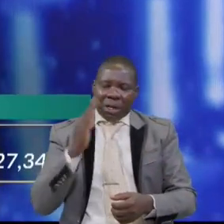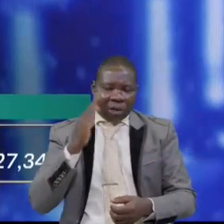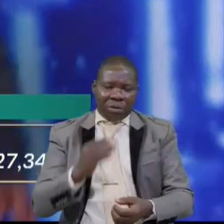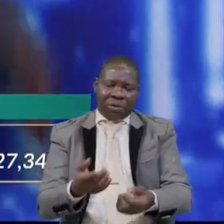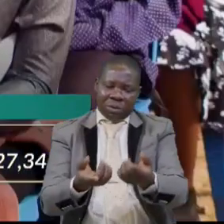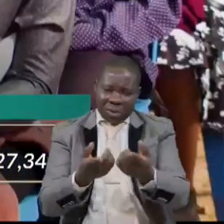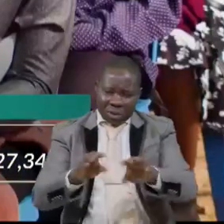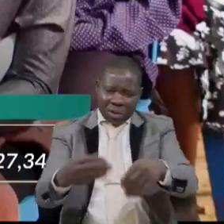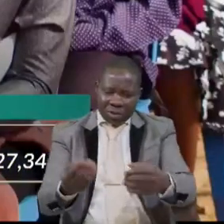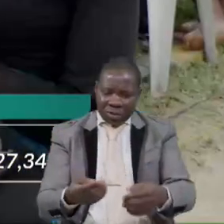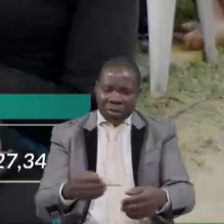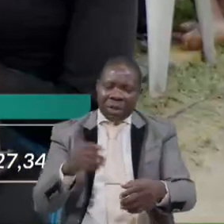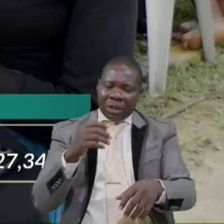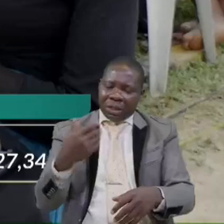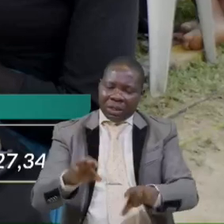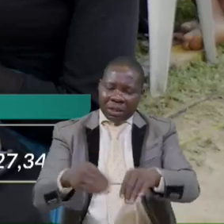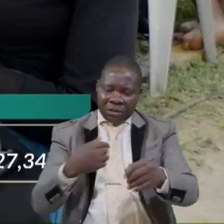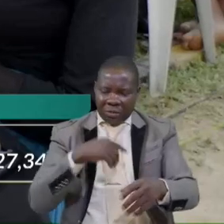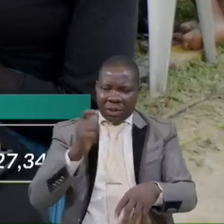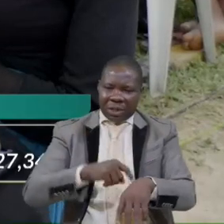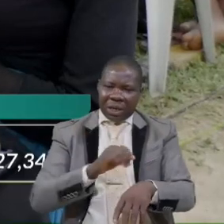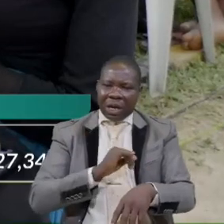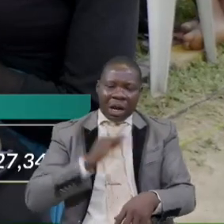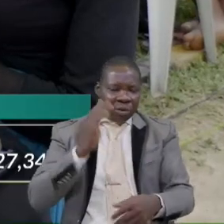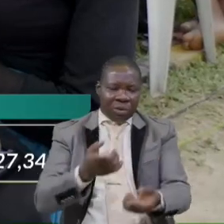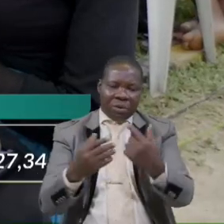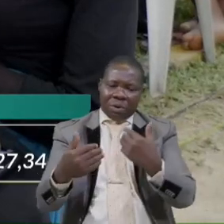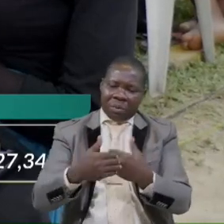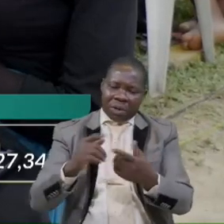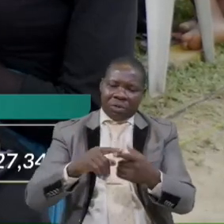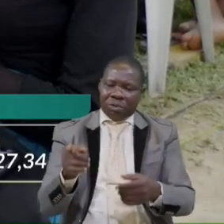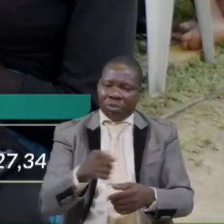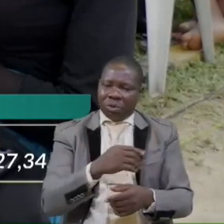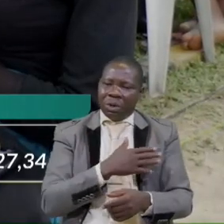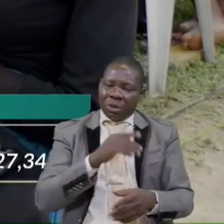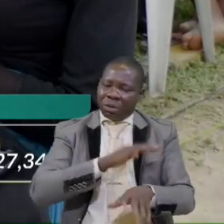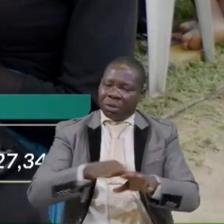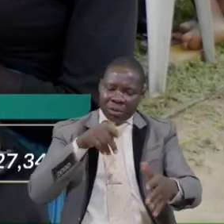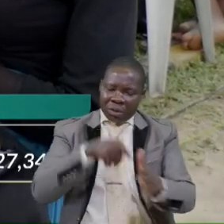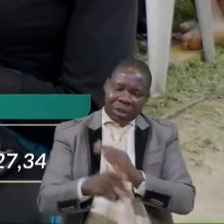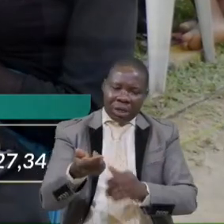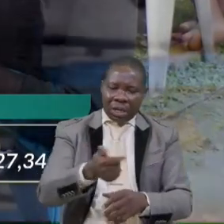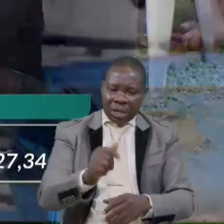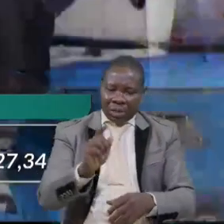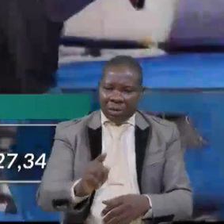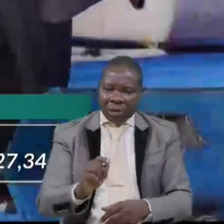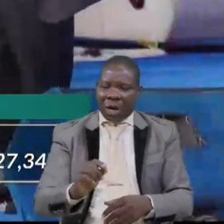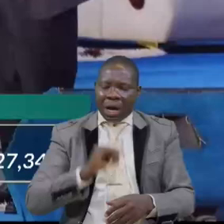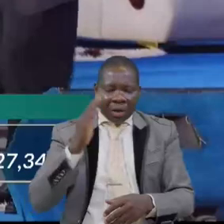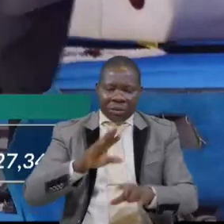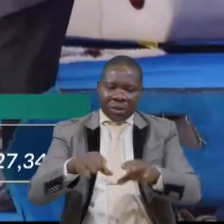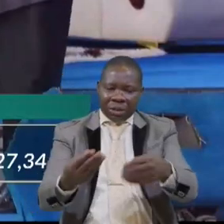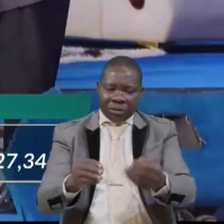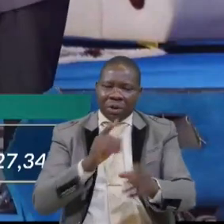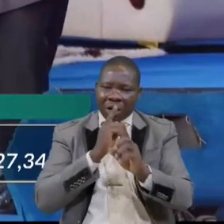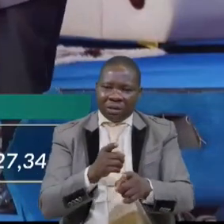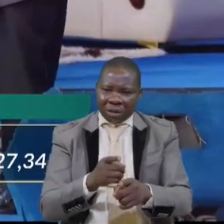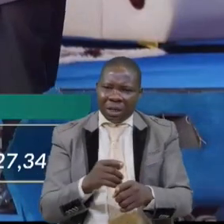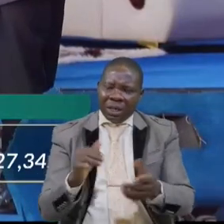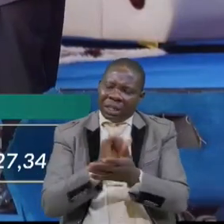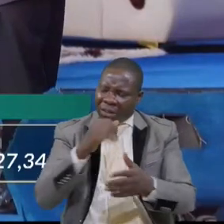Je vais régler le problème. Ça, c'est pourquoi nous sommes là. C'est pour ça où tu vois, connaître dans ta vie. Comment puis-je